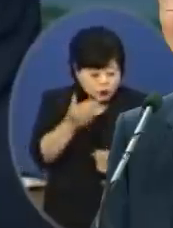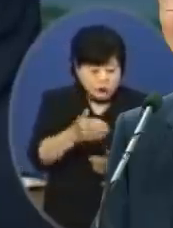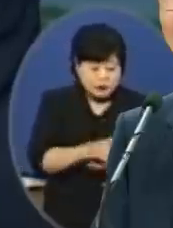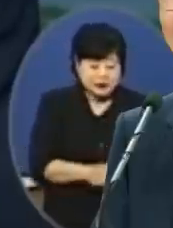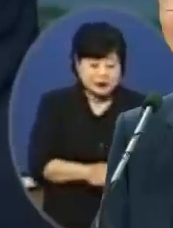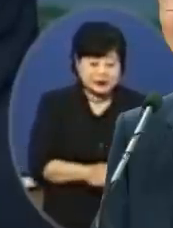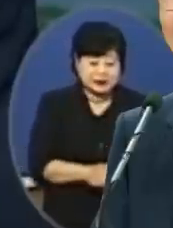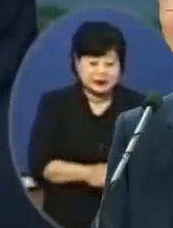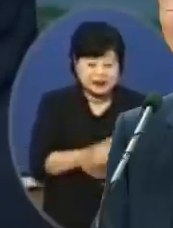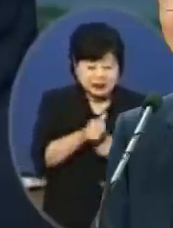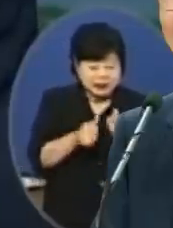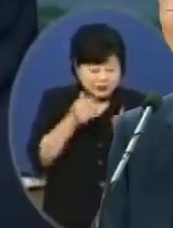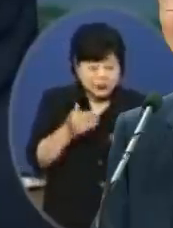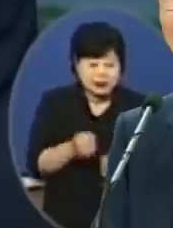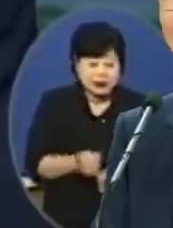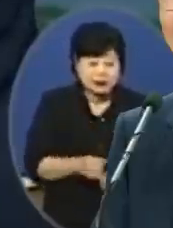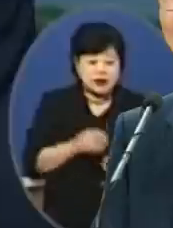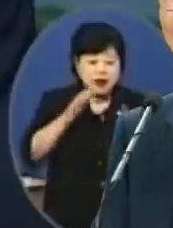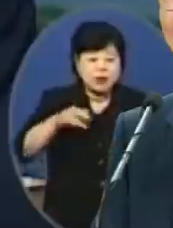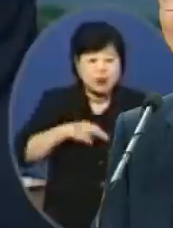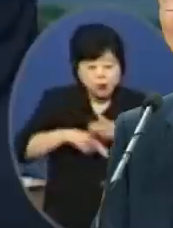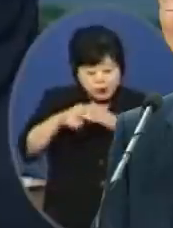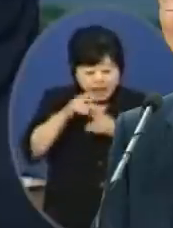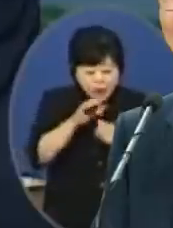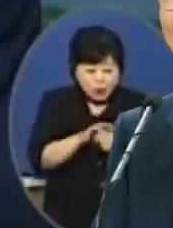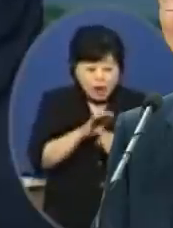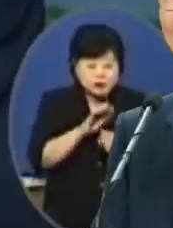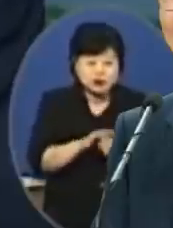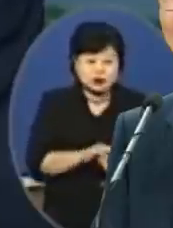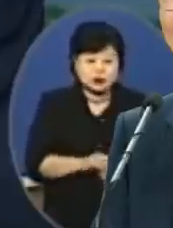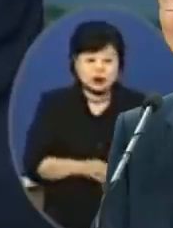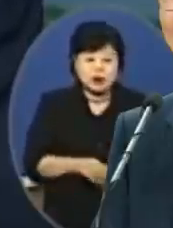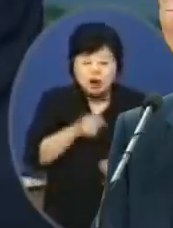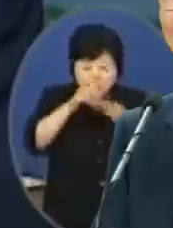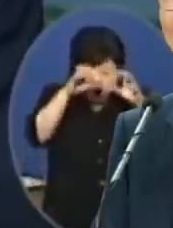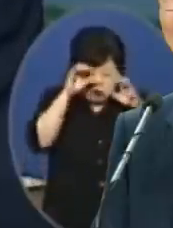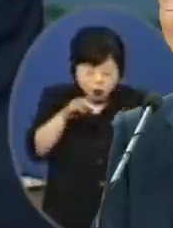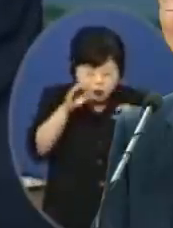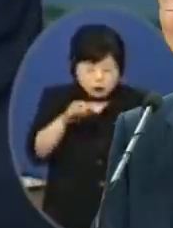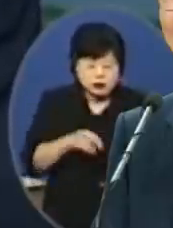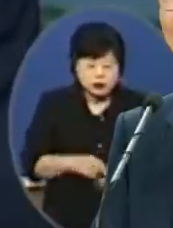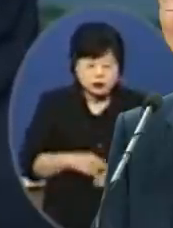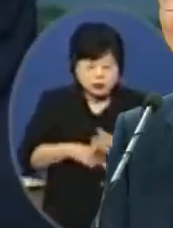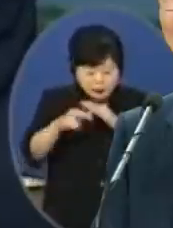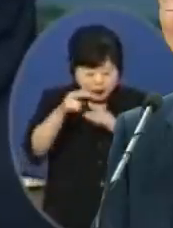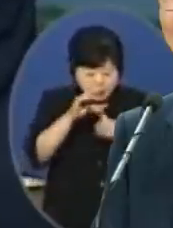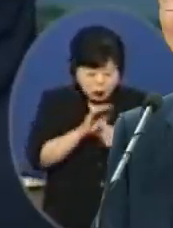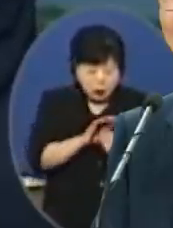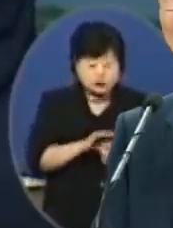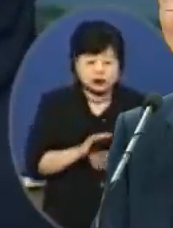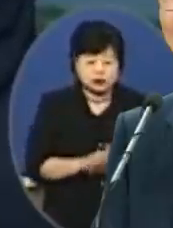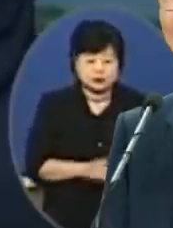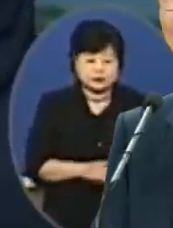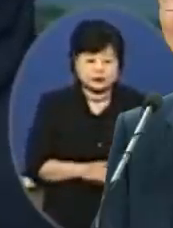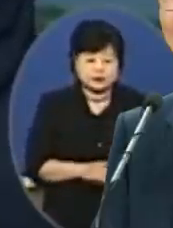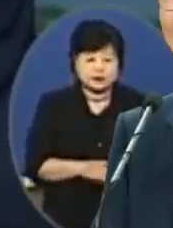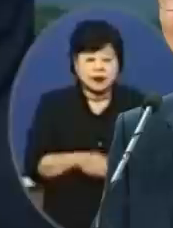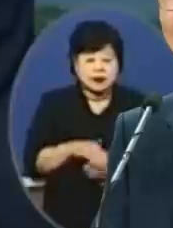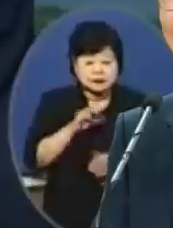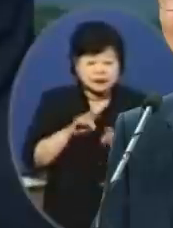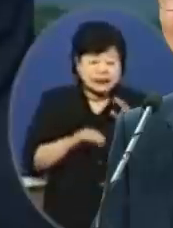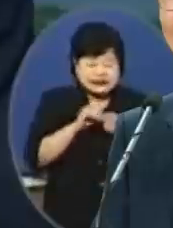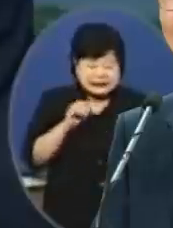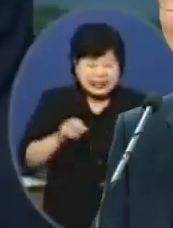것입니다. 우리 하나님께서는 광풍을 피하게 해주시고 폭풍을 가리워 주시고 마른